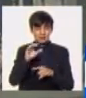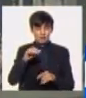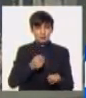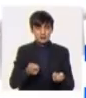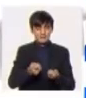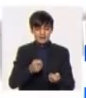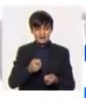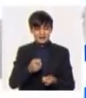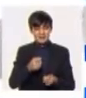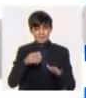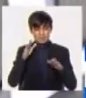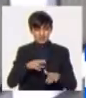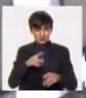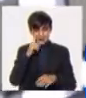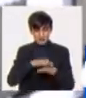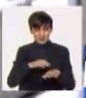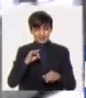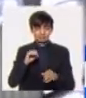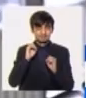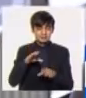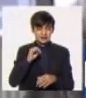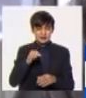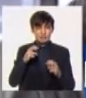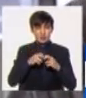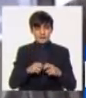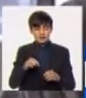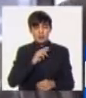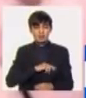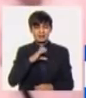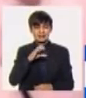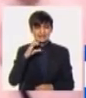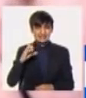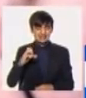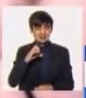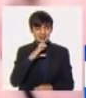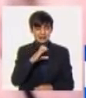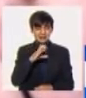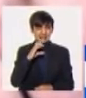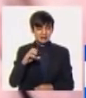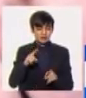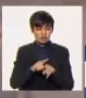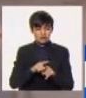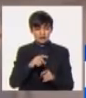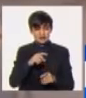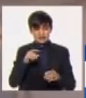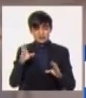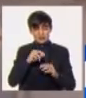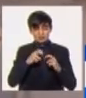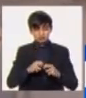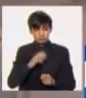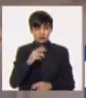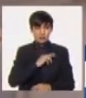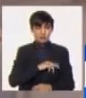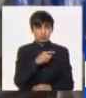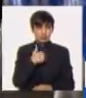управление предпринимательства. Проверять готовность объектов будут работники СЭС. В первую очередь они осмотрят сотрудников. Персонал с